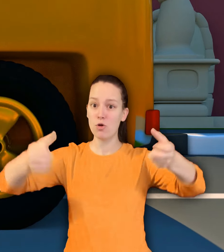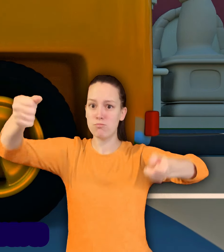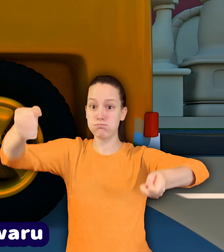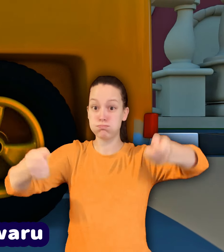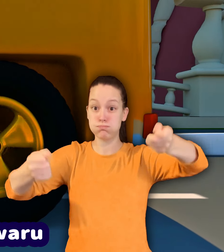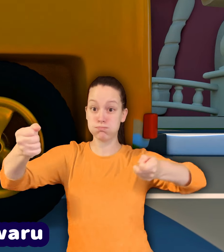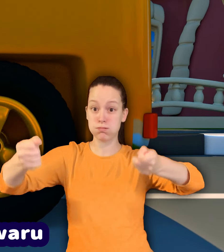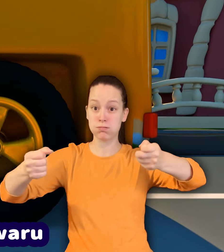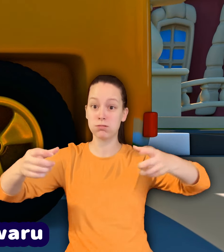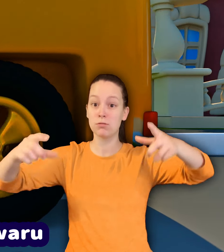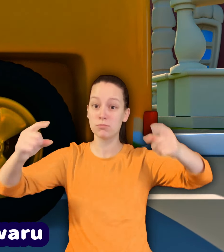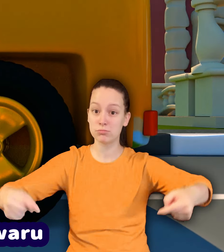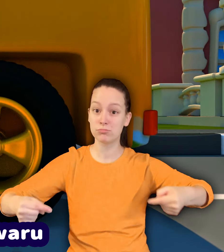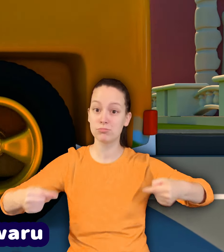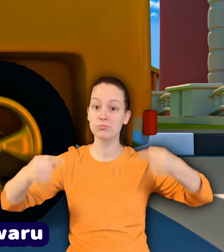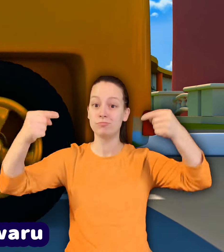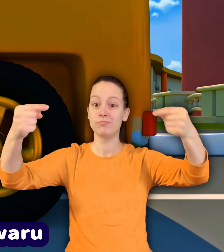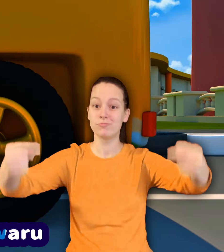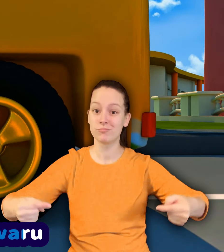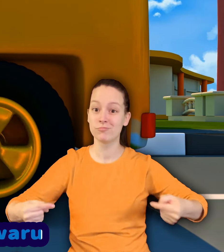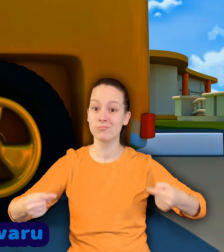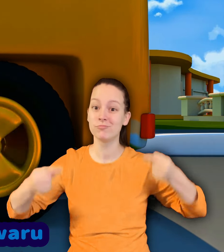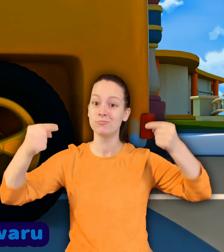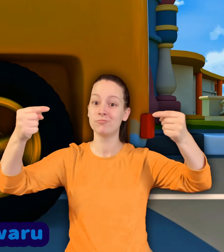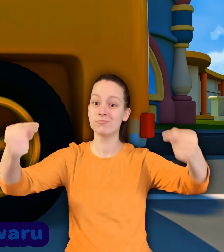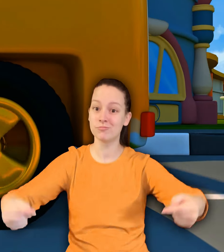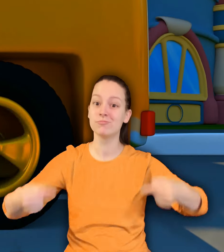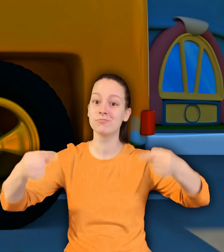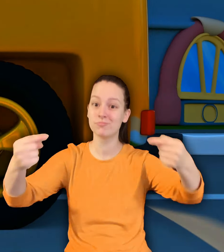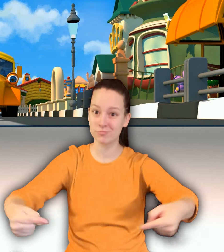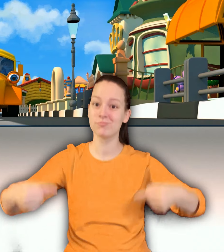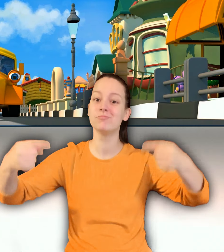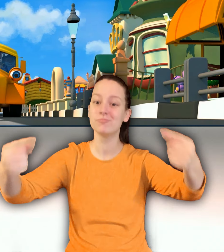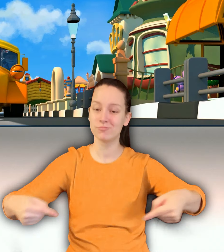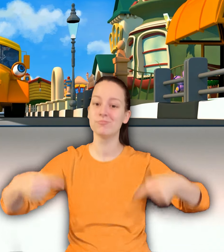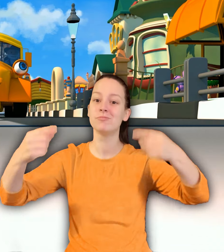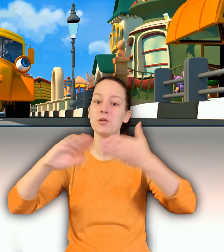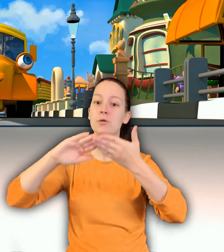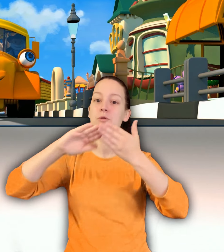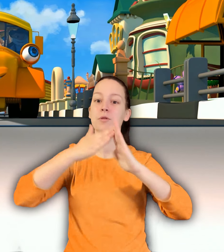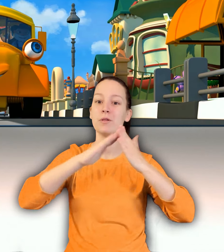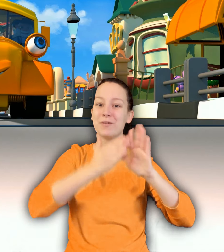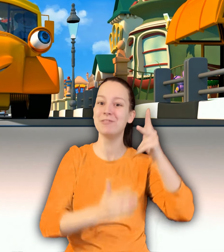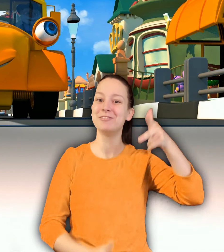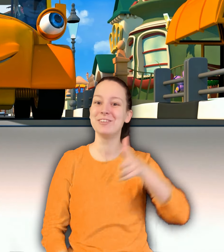回るバスのタイヤ回る